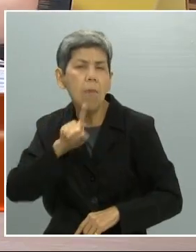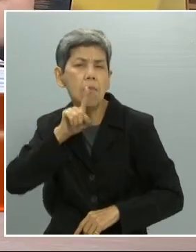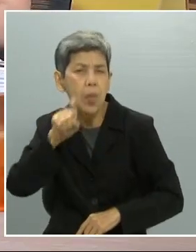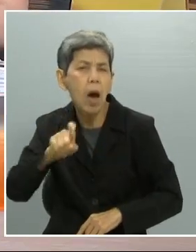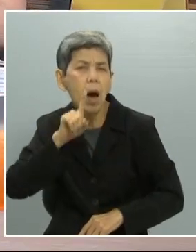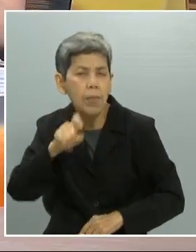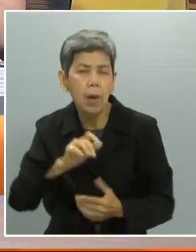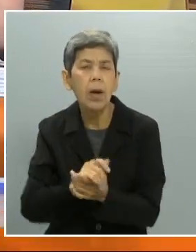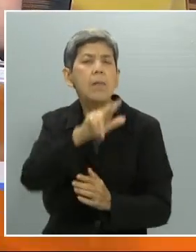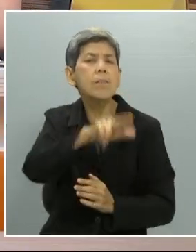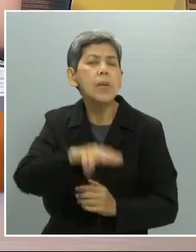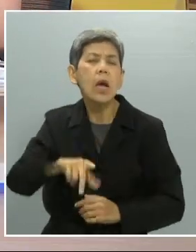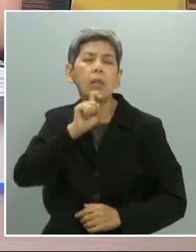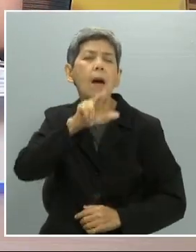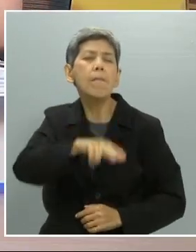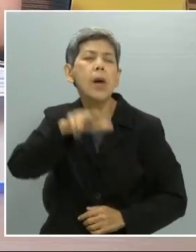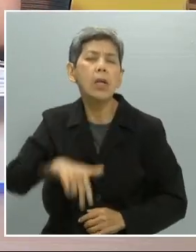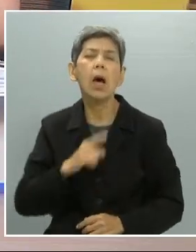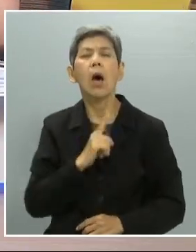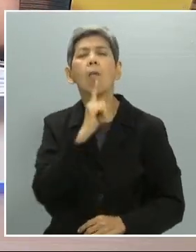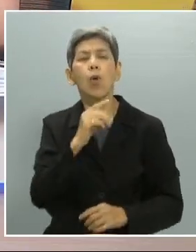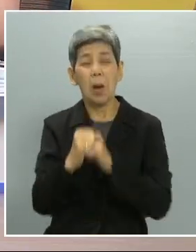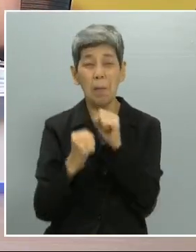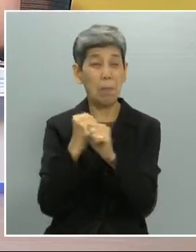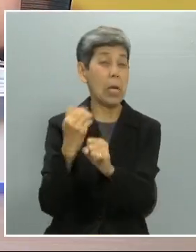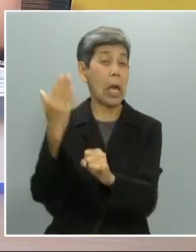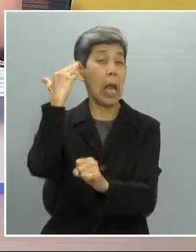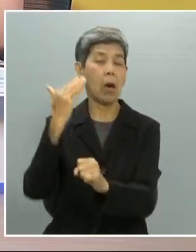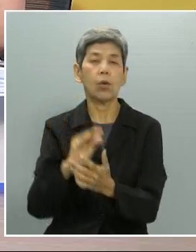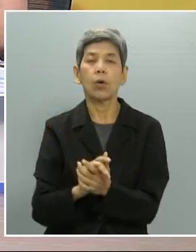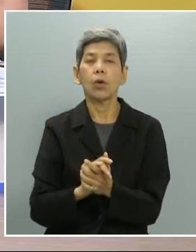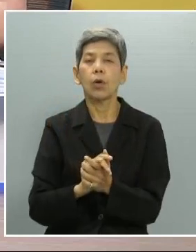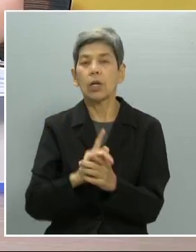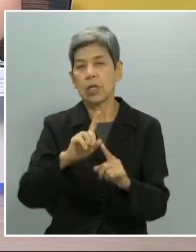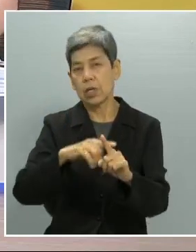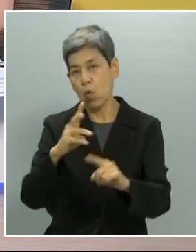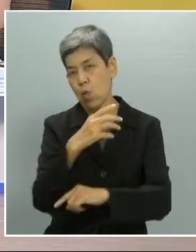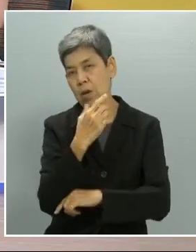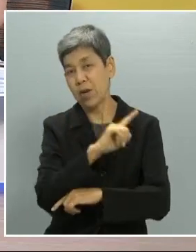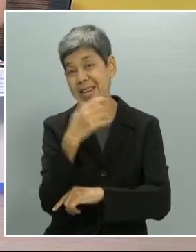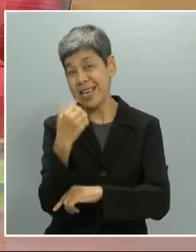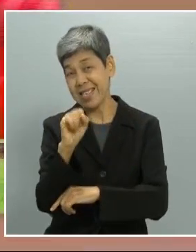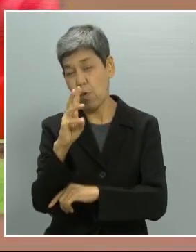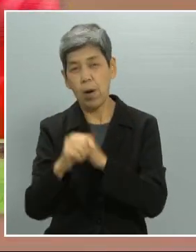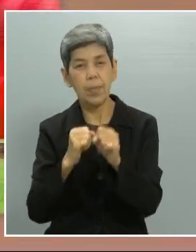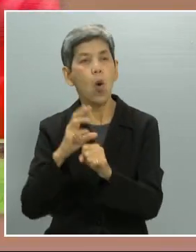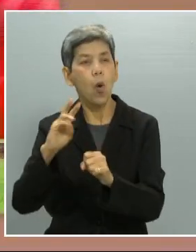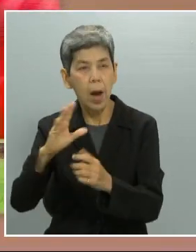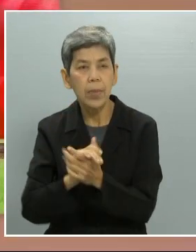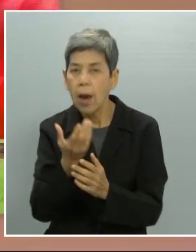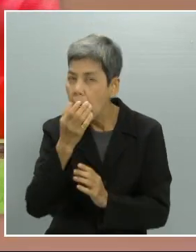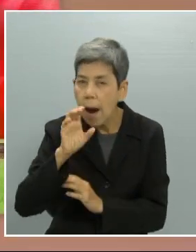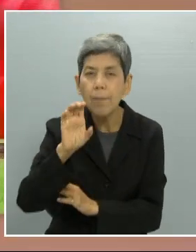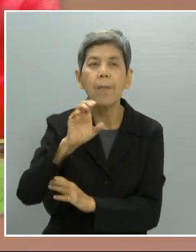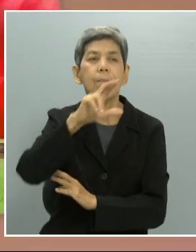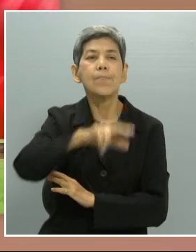พรรคเพื่อไทยไปอ้างอิงเมื่อปีที่แล้วนั่นน่ะ 16มิถุนายน2565นะคะเป็นโพสต์ของ